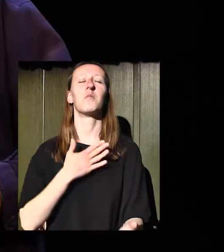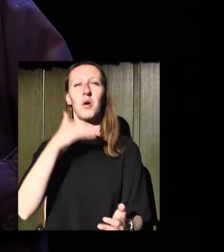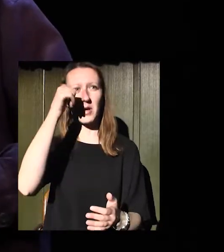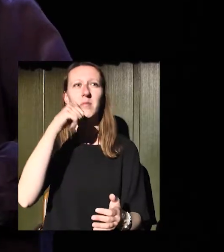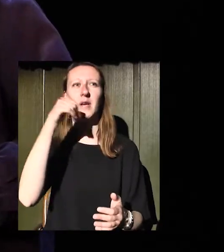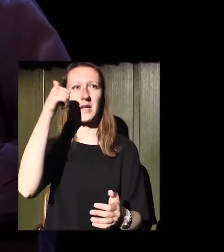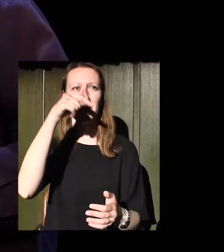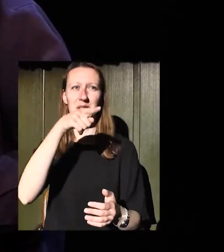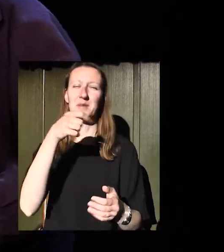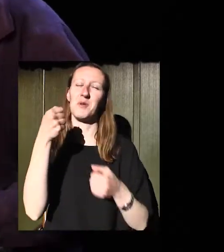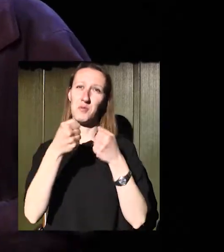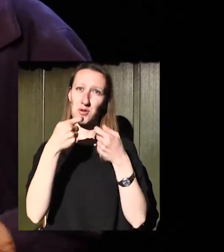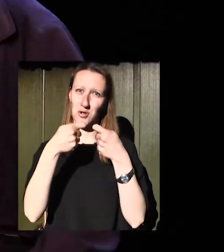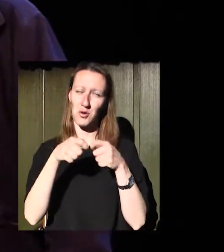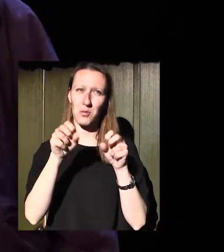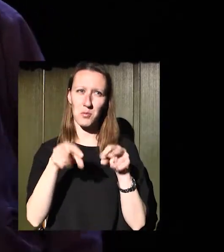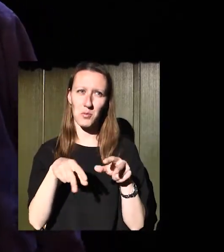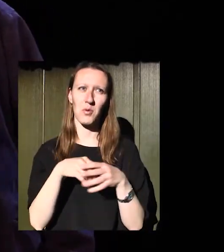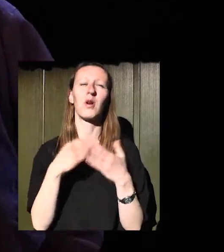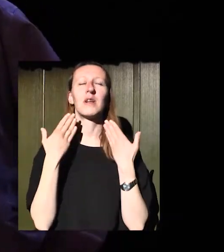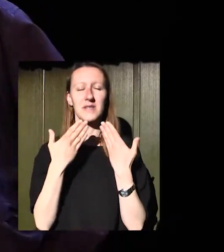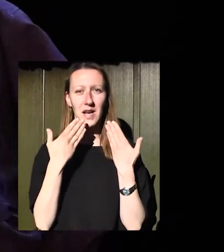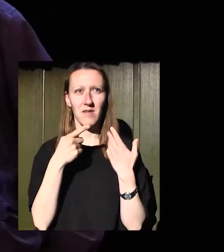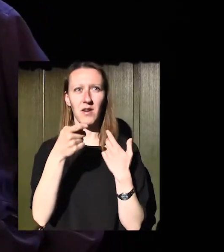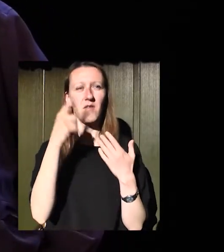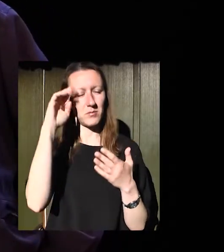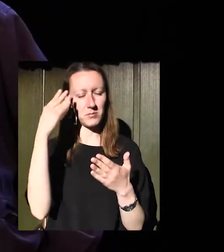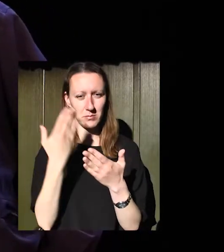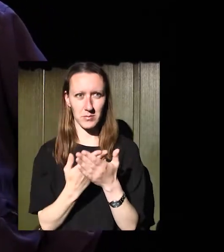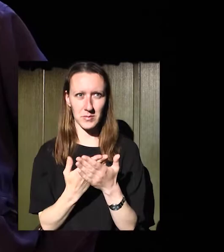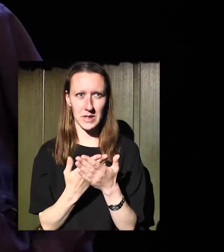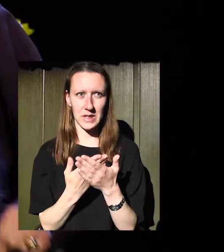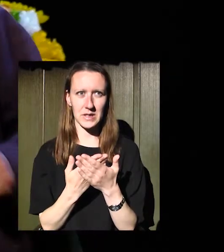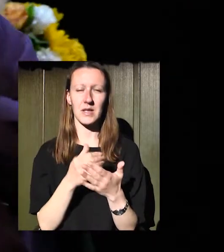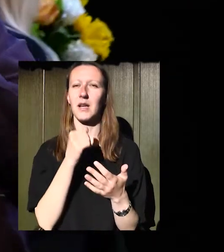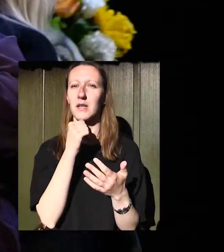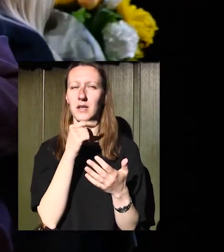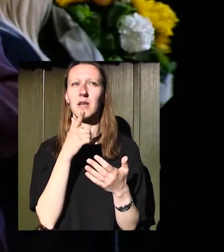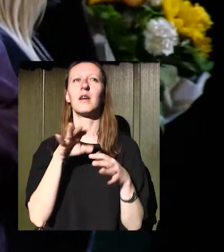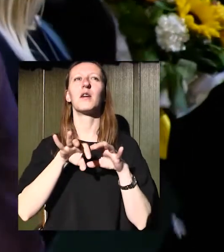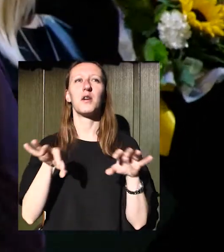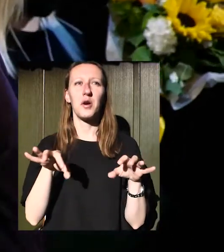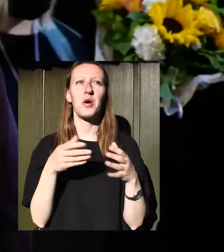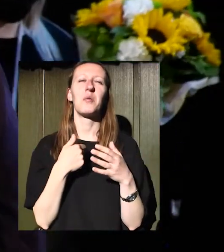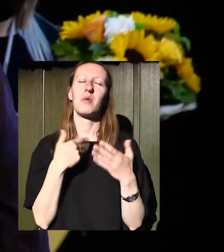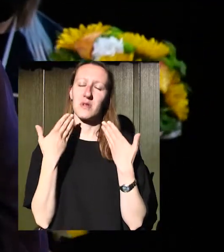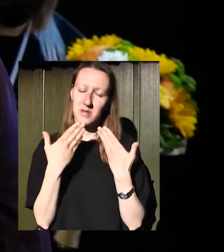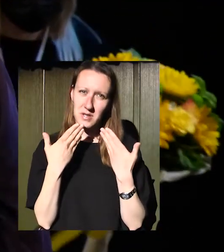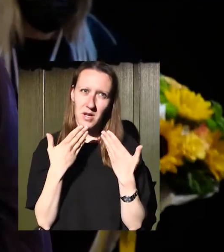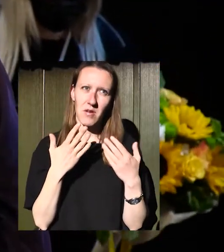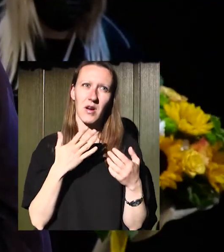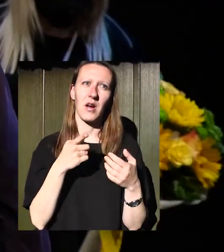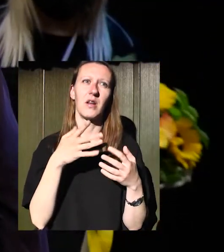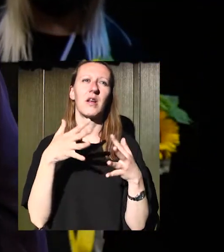U moje ime i u ime boksarskog kluba Pule zahvaljujem se na ovom priznanju i posebno